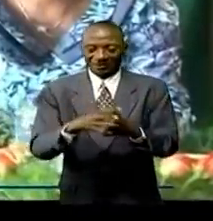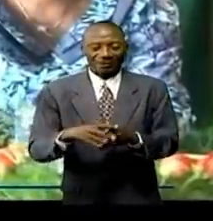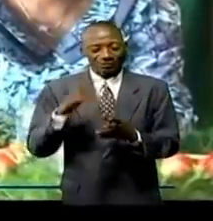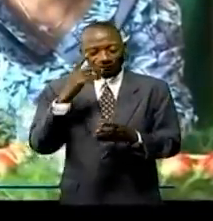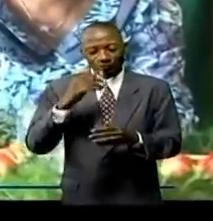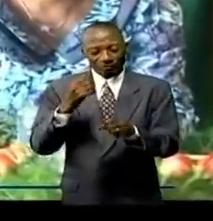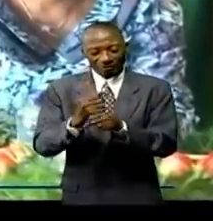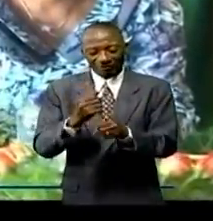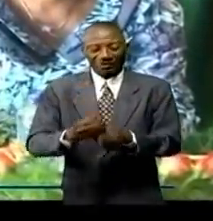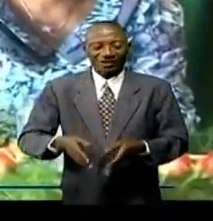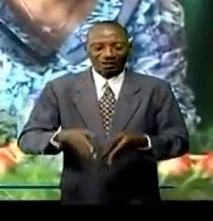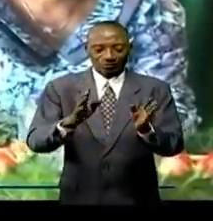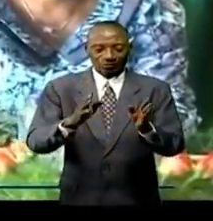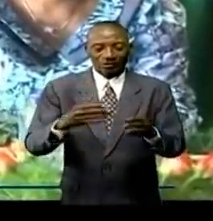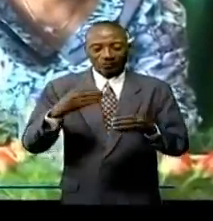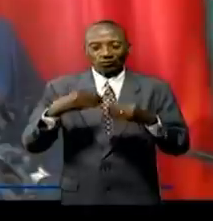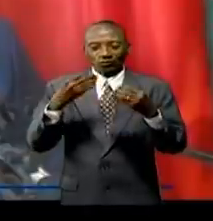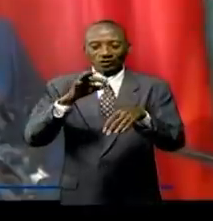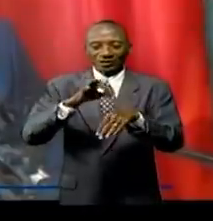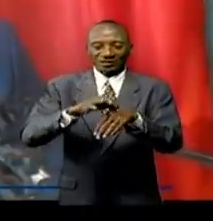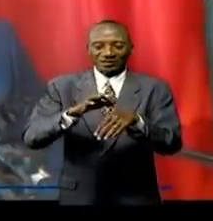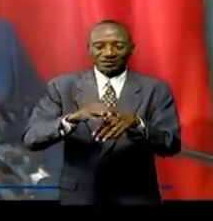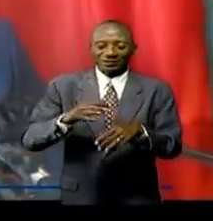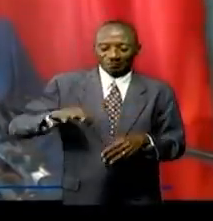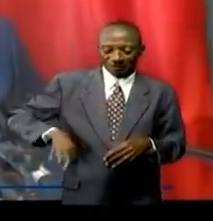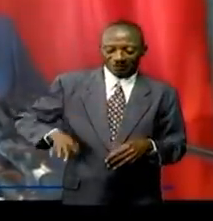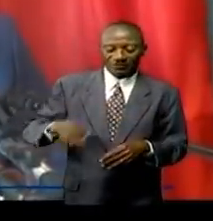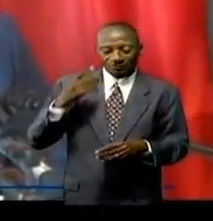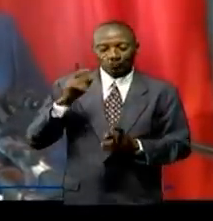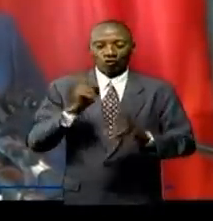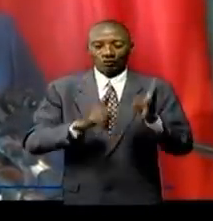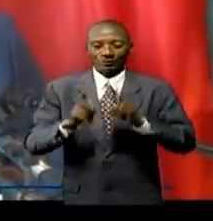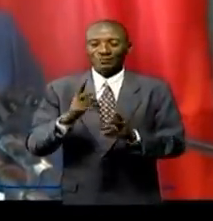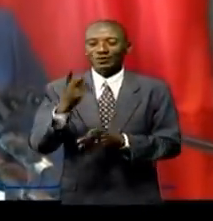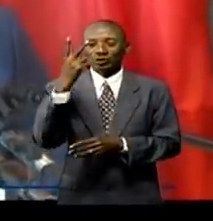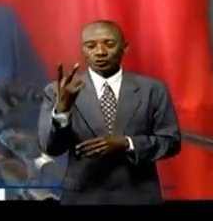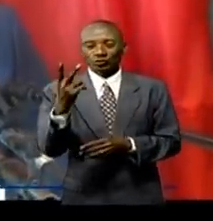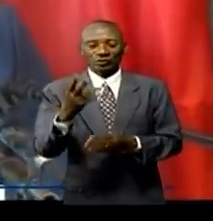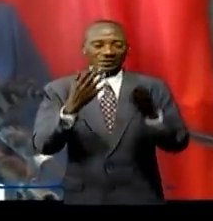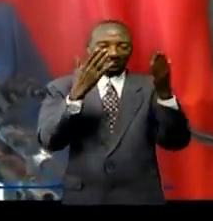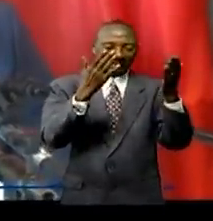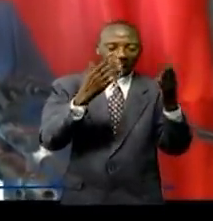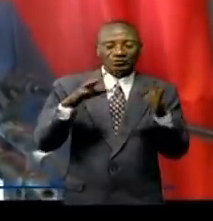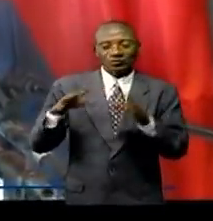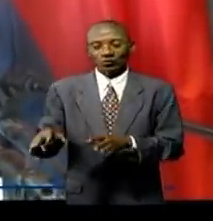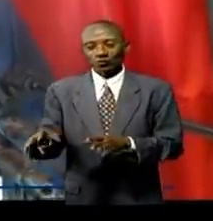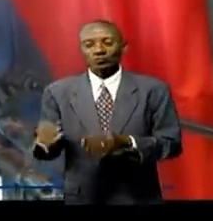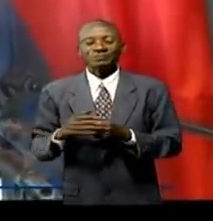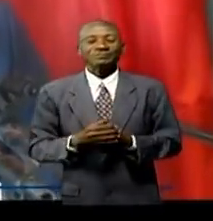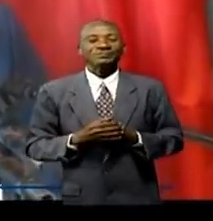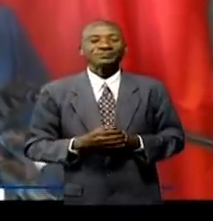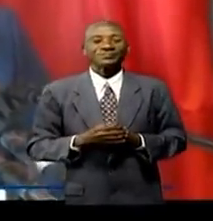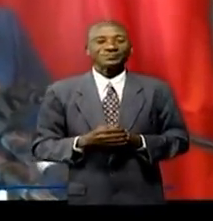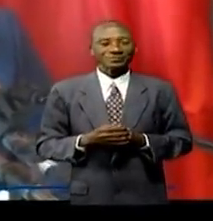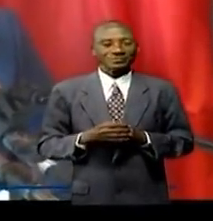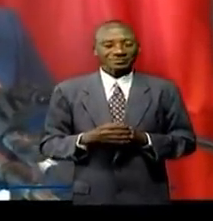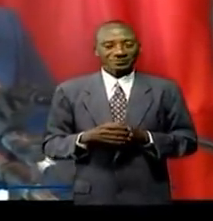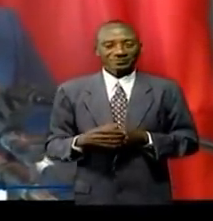les intérêts de leurs peuples respectifs. La matérialisation de la construction de la route